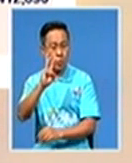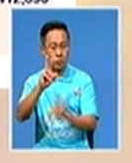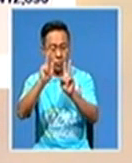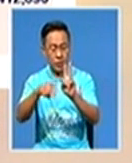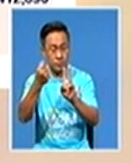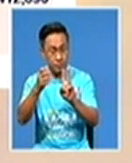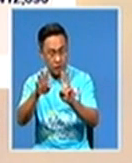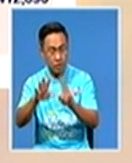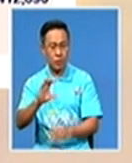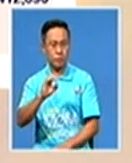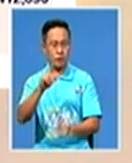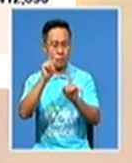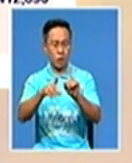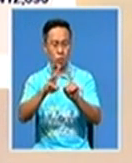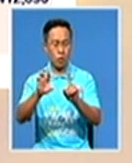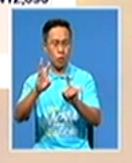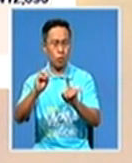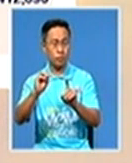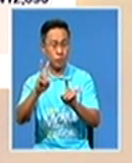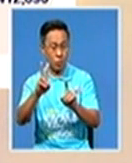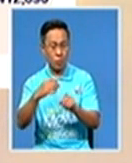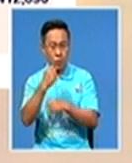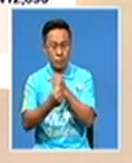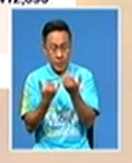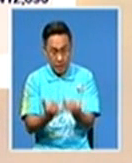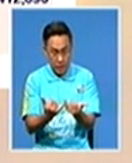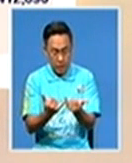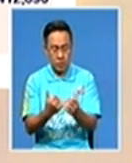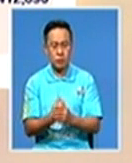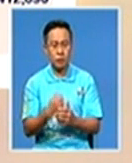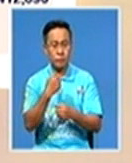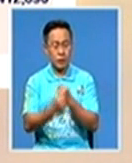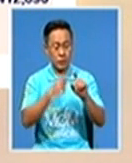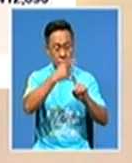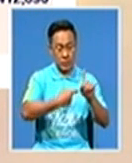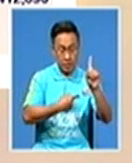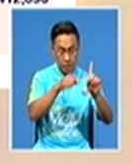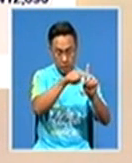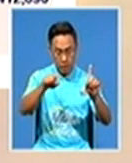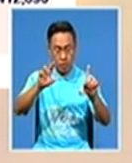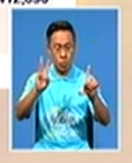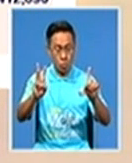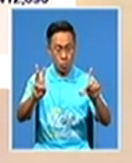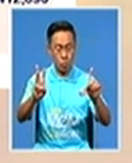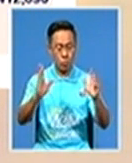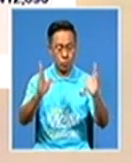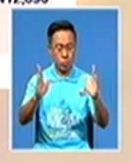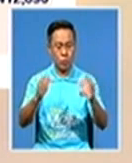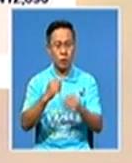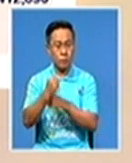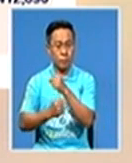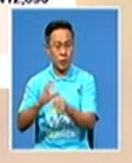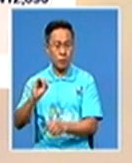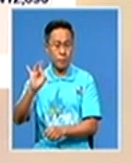57 1,600 โครงการพอปีนี้นะครับมกราคมมิถุนายน2558